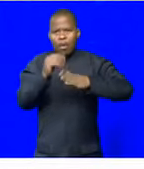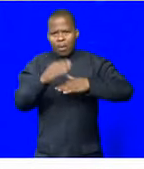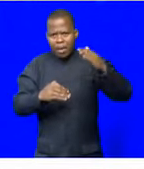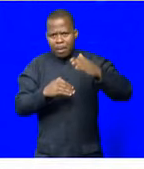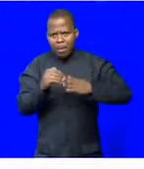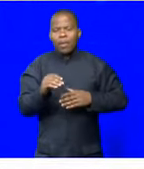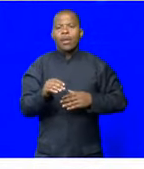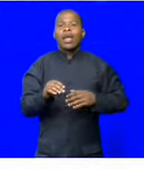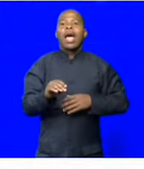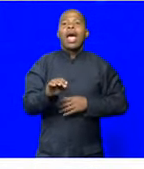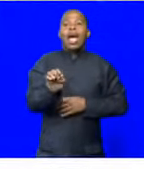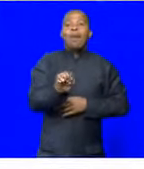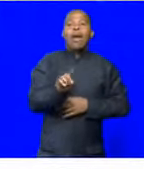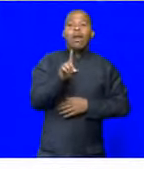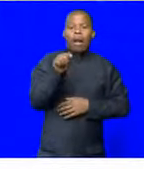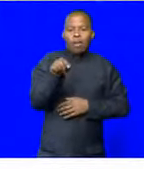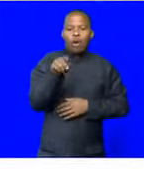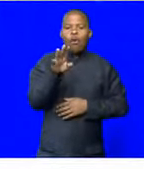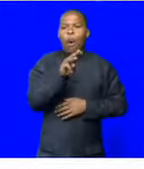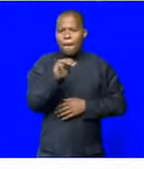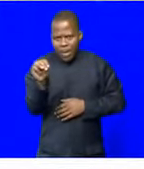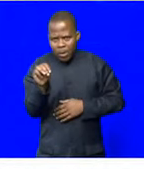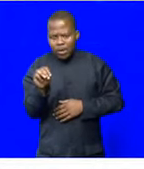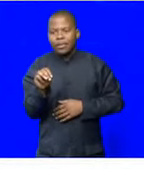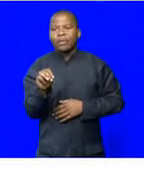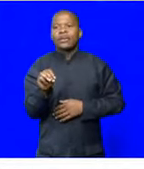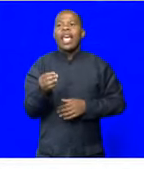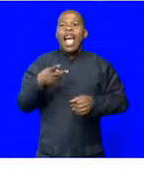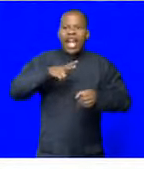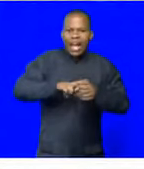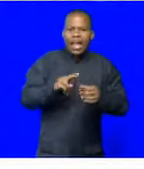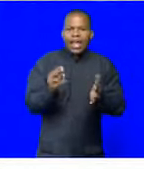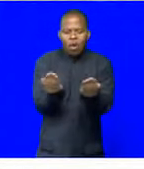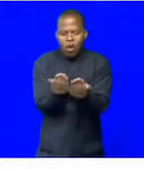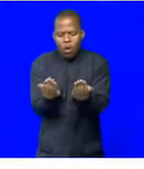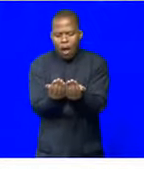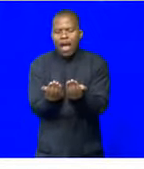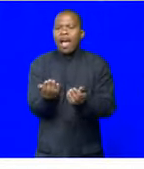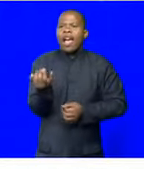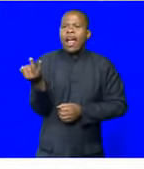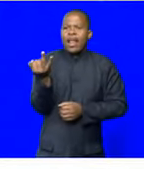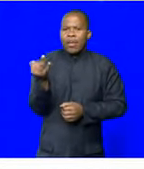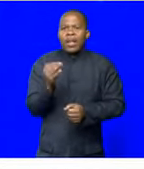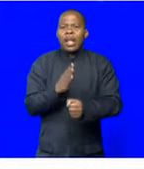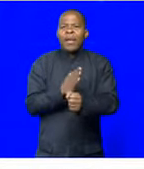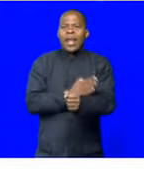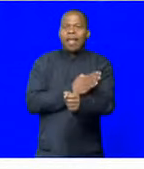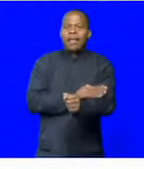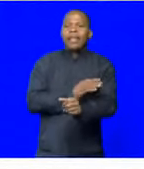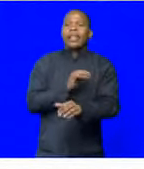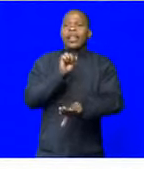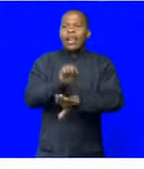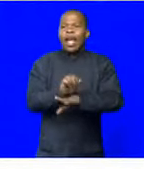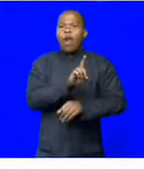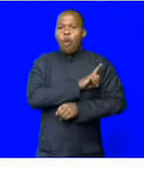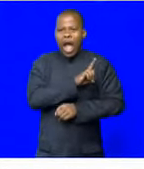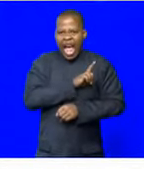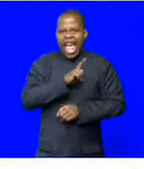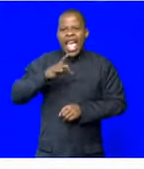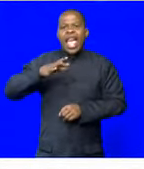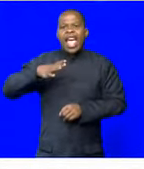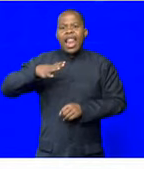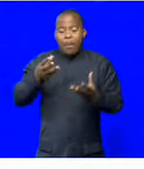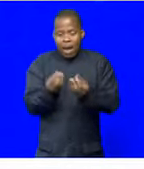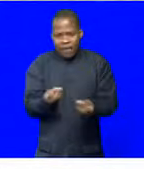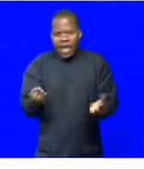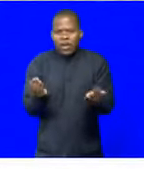million. Kusitakala abantu labaningi kunetikolo letimbili letingesheya engonini kumthonjeni high school